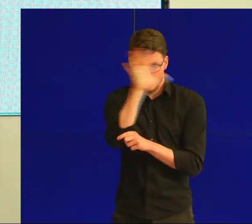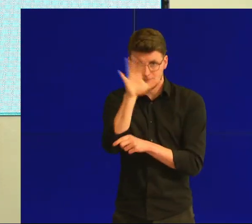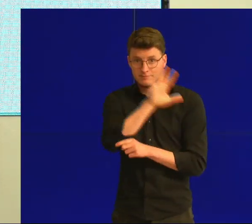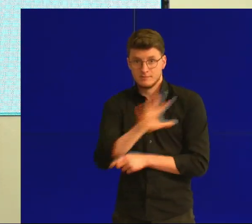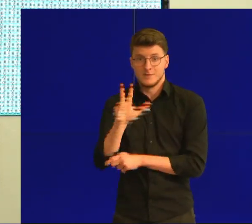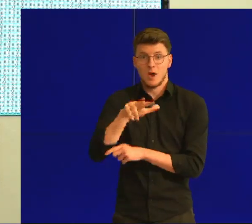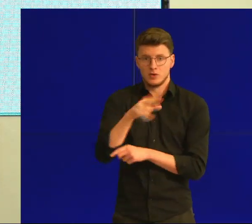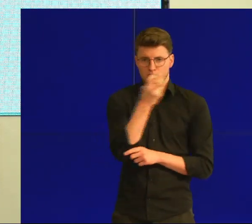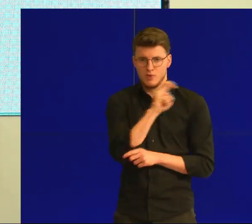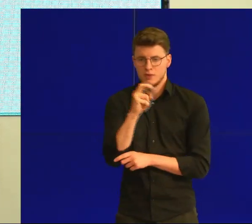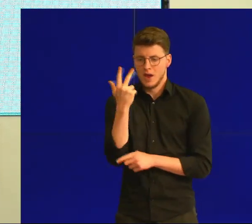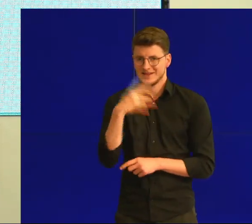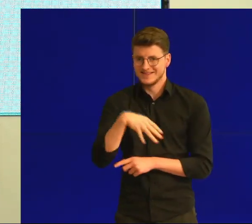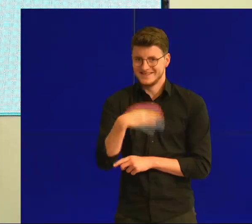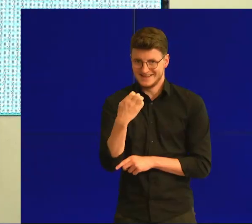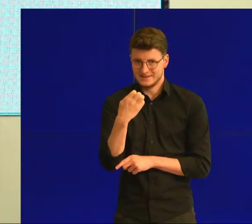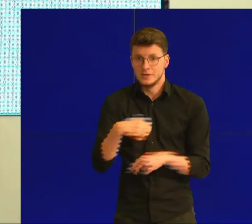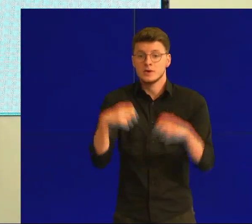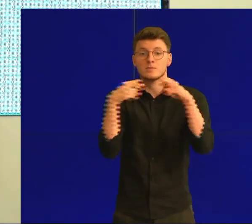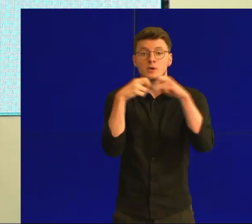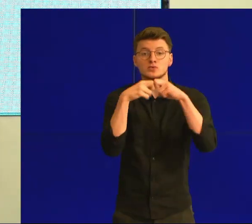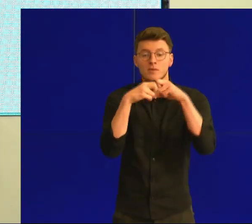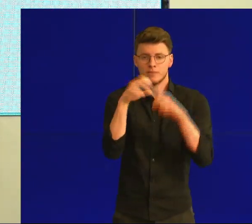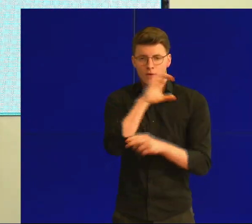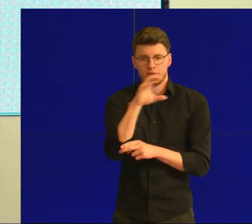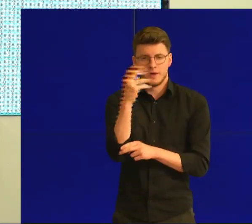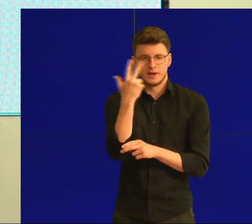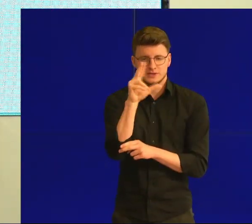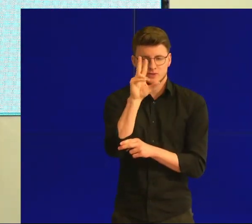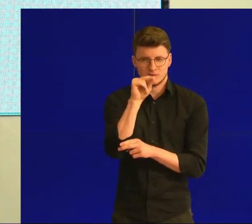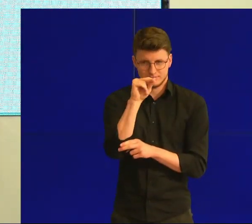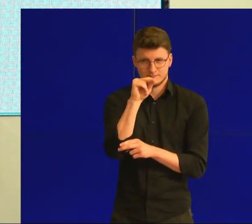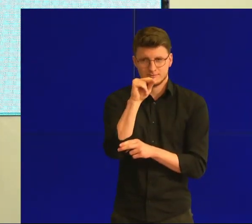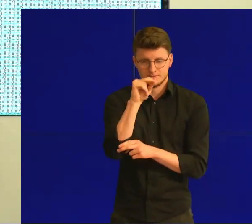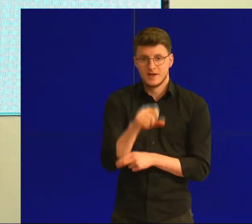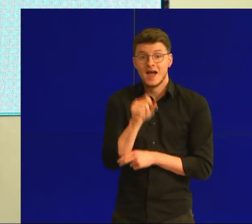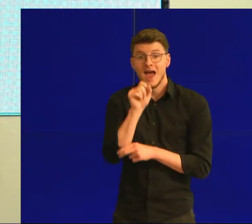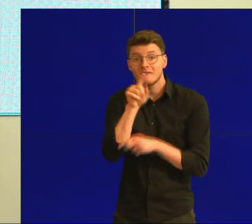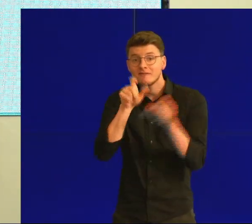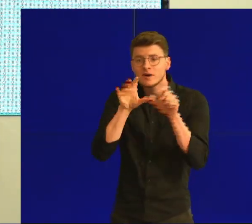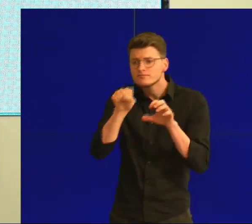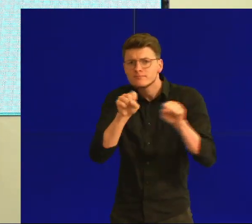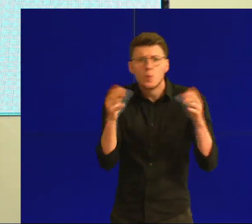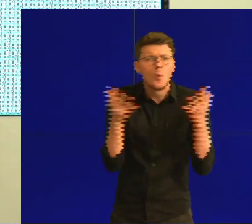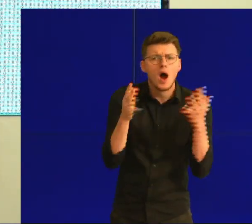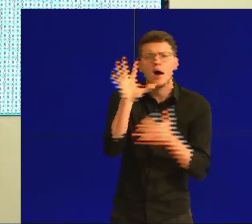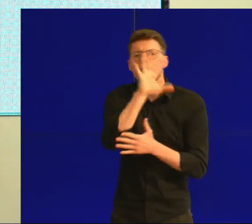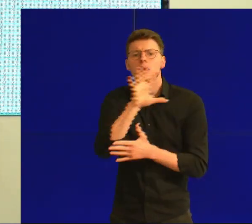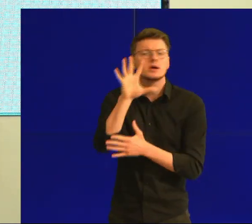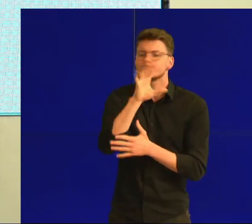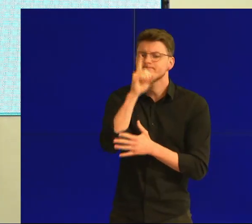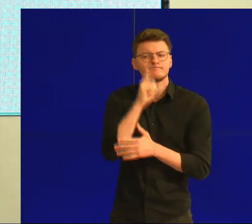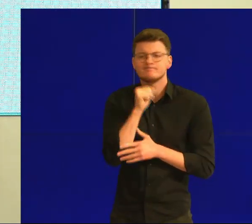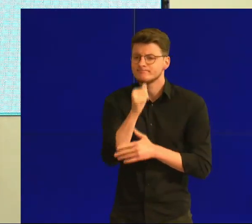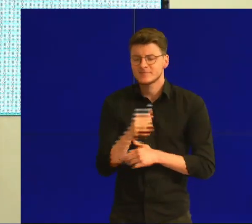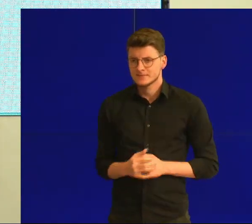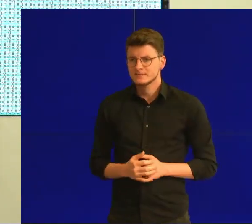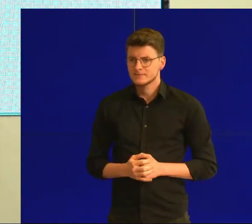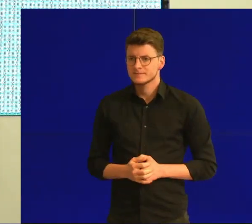a retenti une bourse aux élèves en nombre qu'en d'origine labring total au v